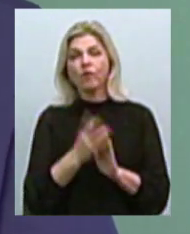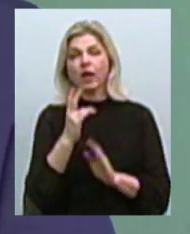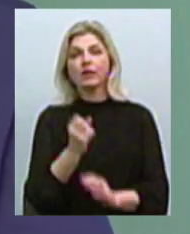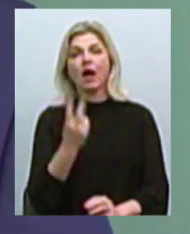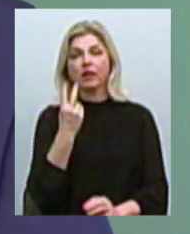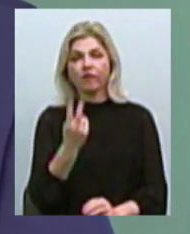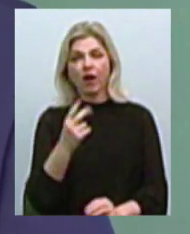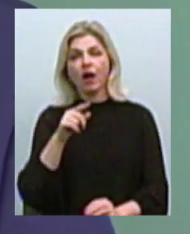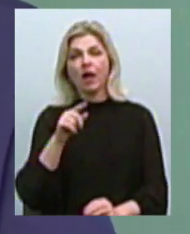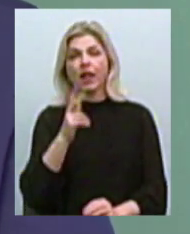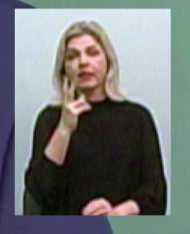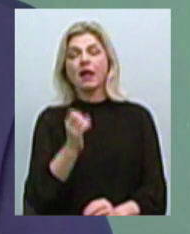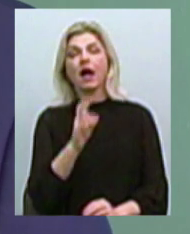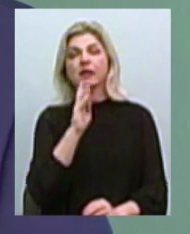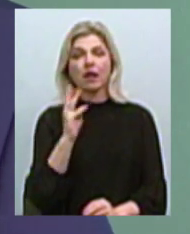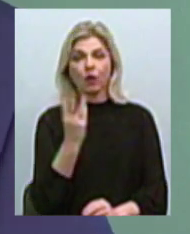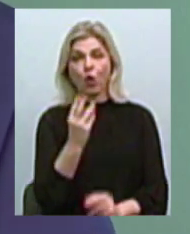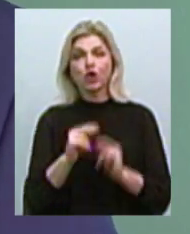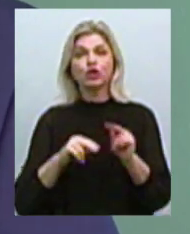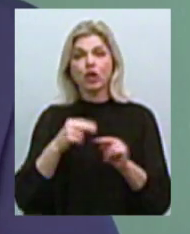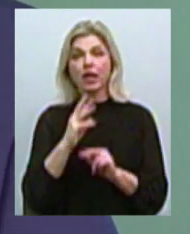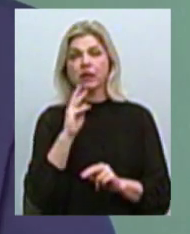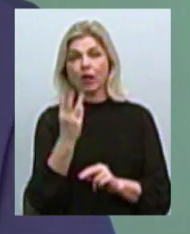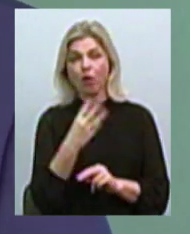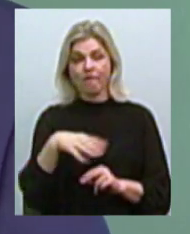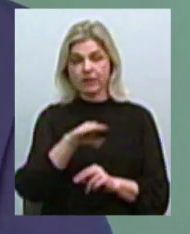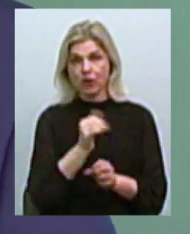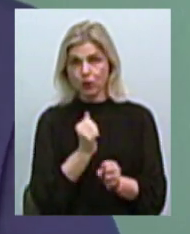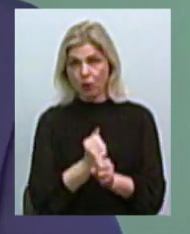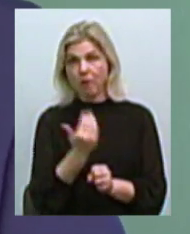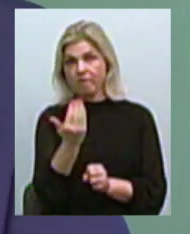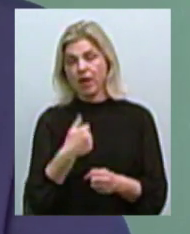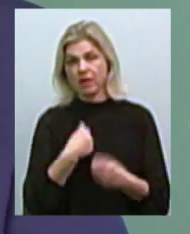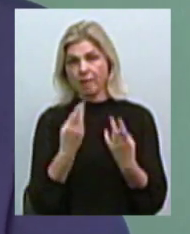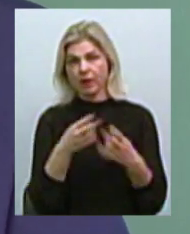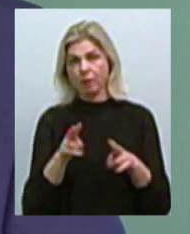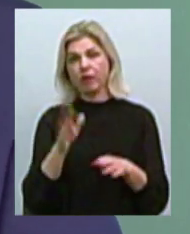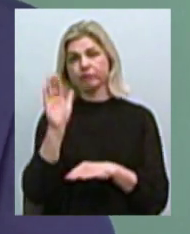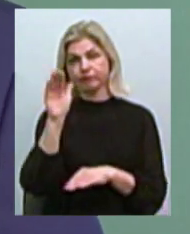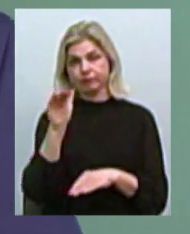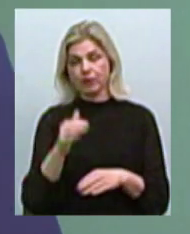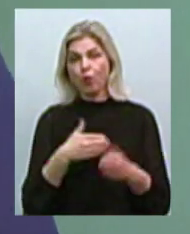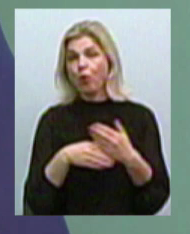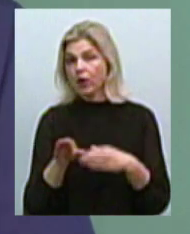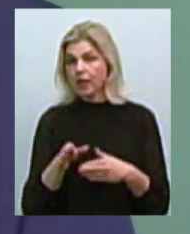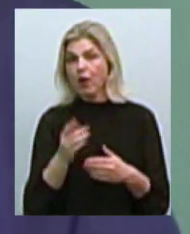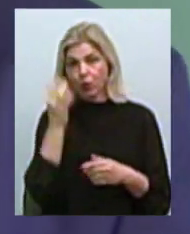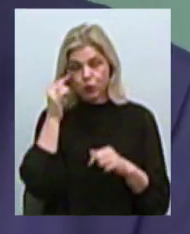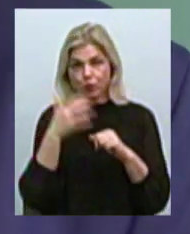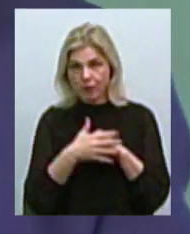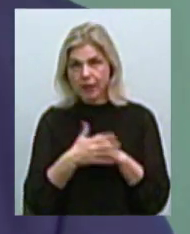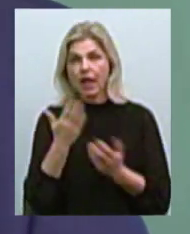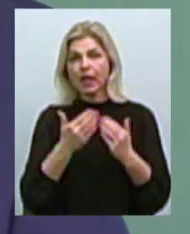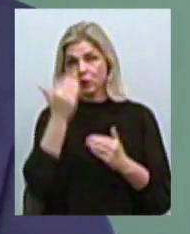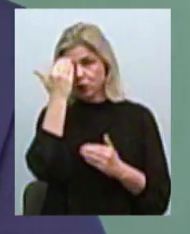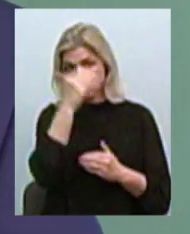2,99, там, ну, на 3 роки. Через 3 роки ми все зробили, кажуть, ну все, ви нам вже не потрібні, йдіть звідси. Розумієте, якщо воно